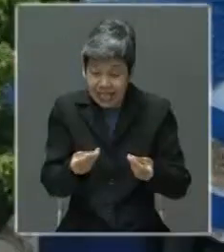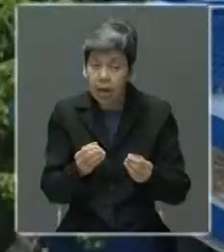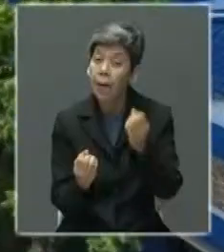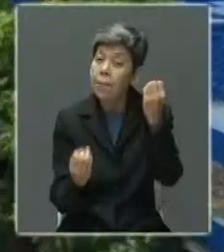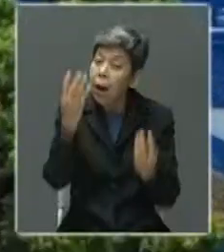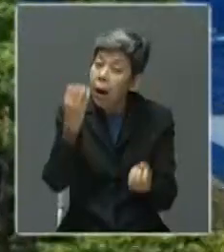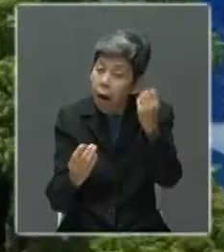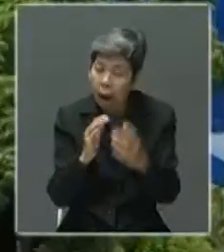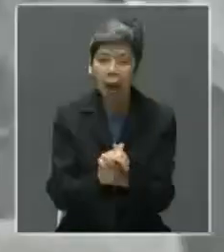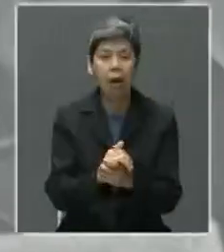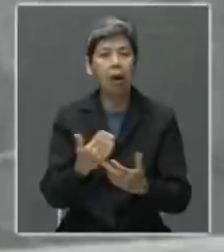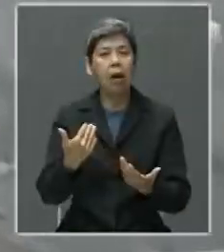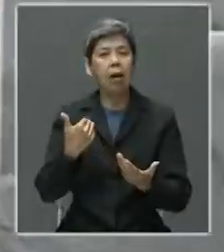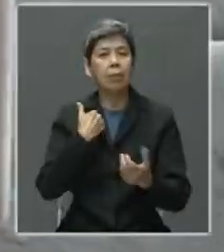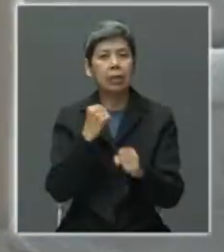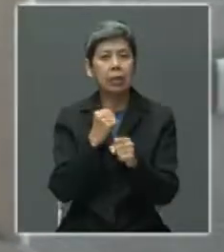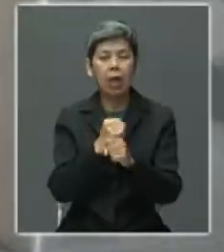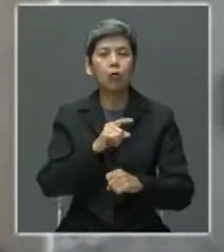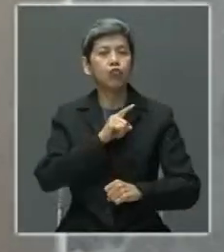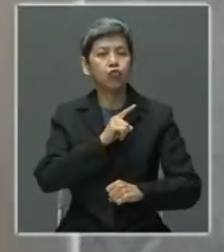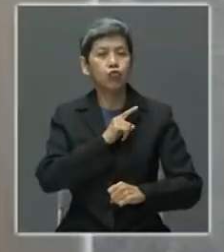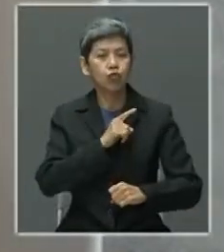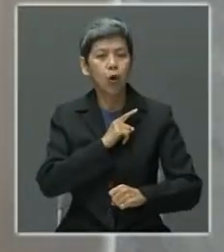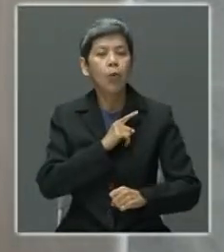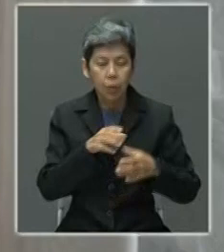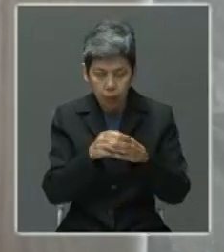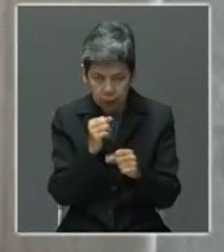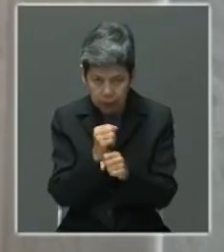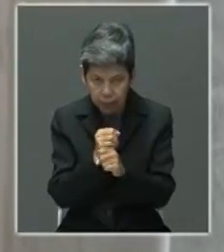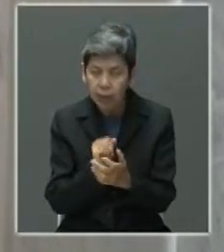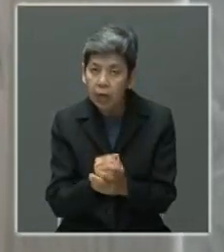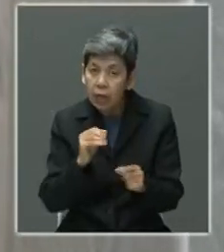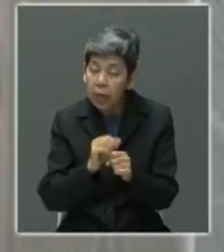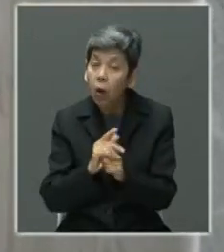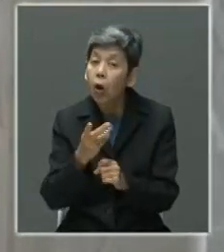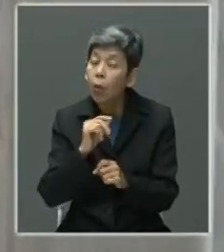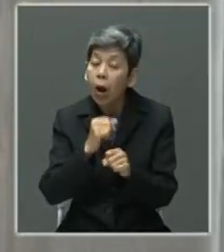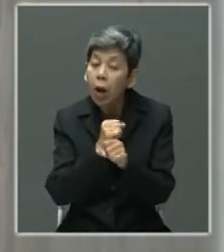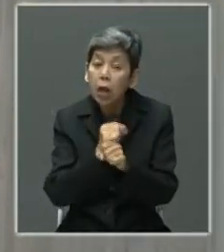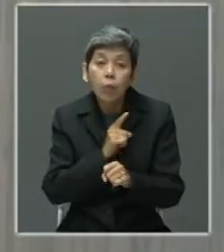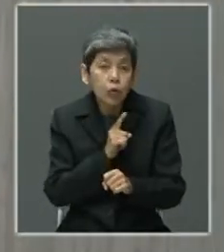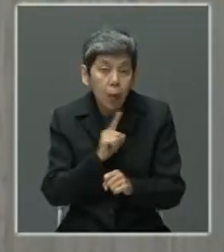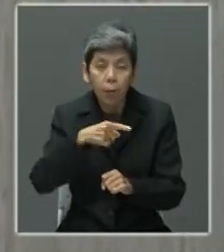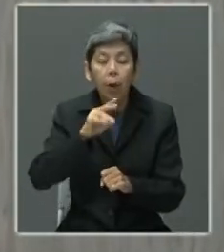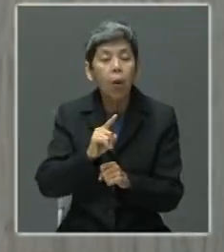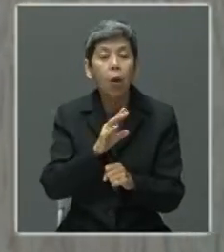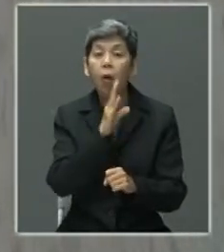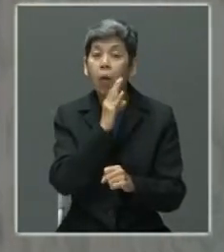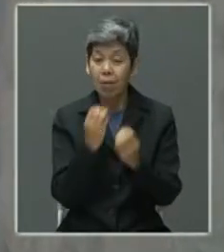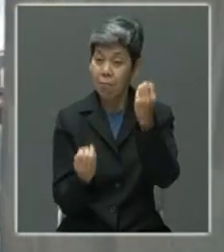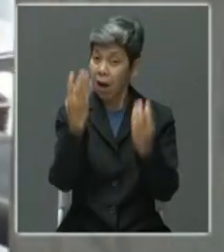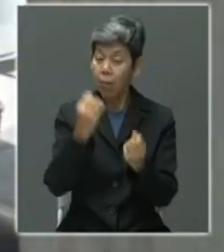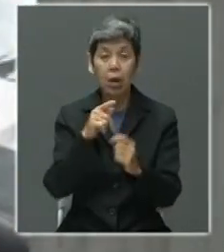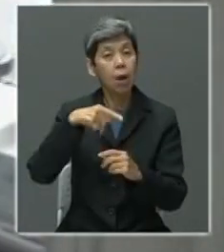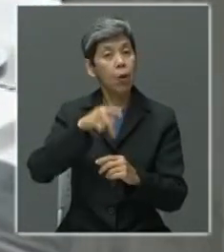าแล้วเป็นพื้นที่ในความรับผิดชอบของหน่วยงานใดใช้พ.ร.บ.ใดดูแลและหากเป็นป่าตาม